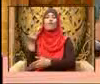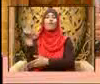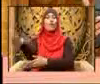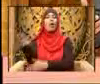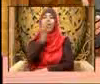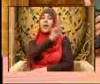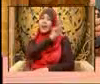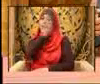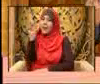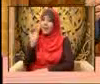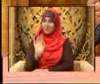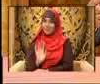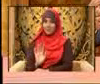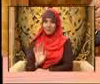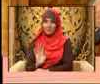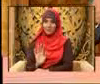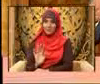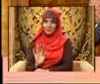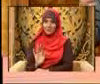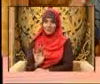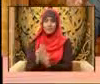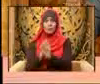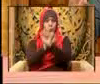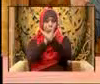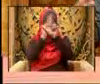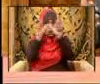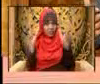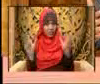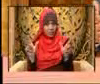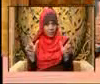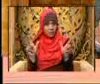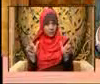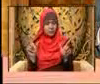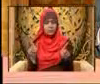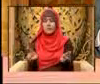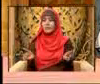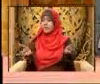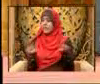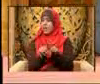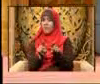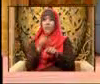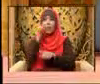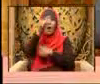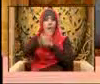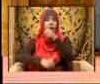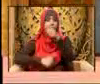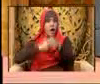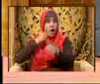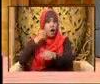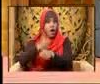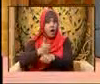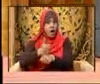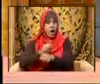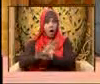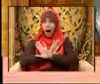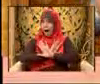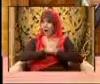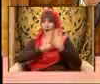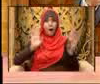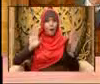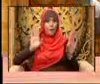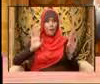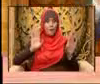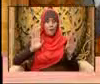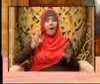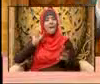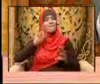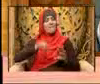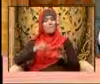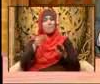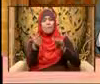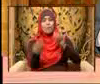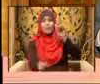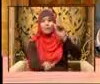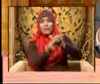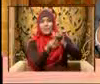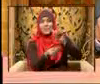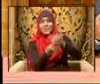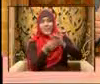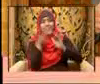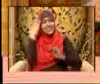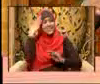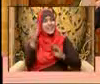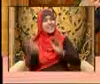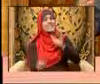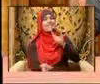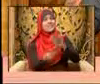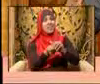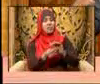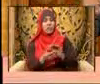أيضا لا تستطيع أنه تغطي حال الفقراء والمساكين، أيضا عندنا صدقات، إذا لما تعجز أيضا الدولة على